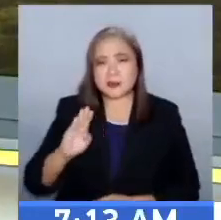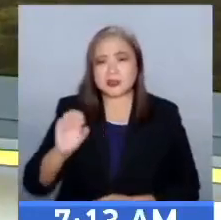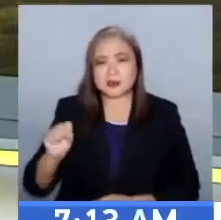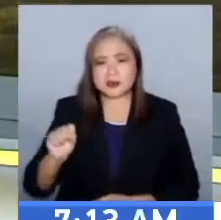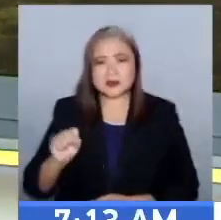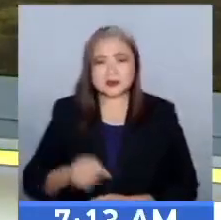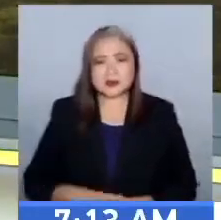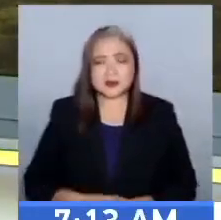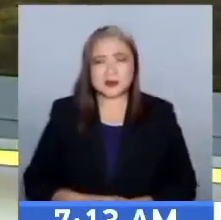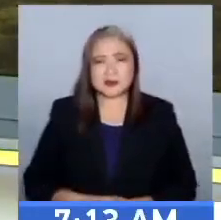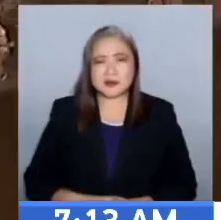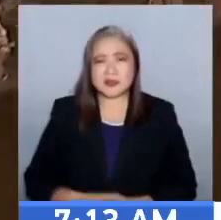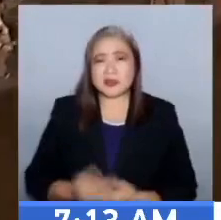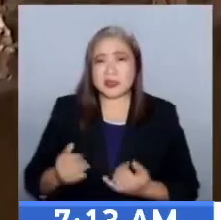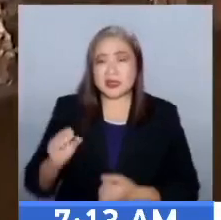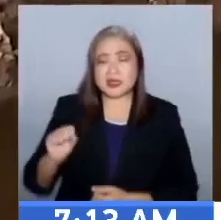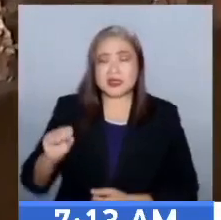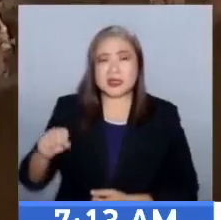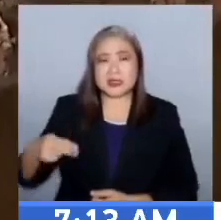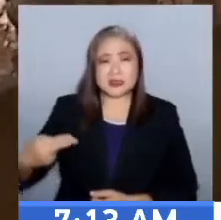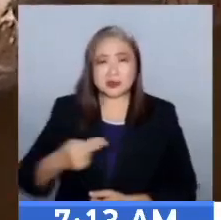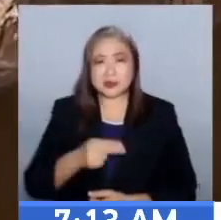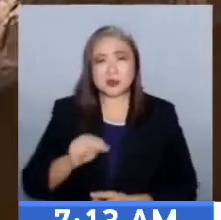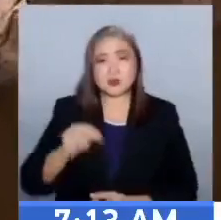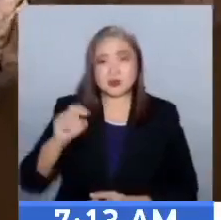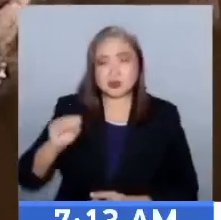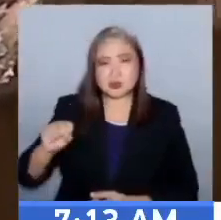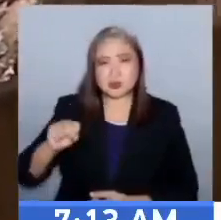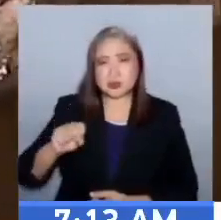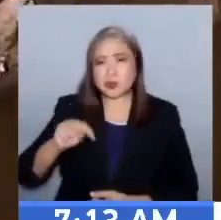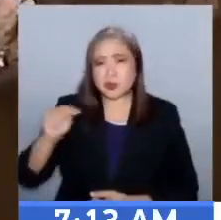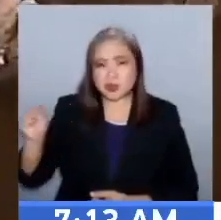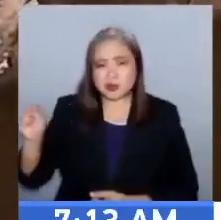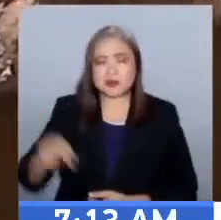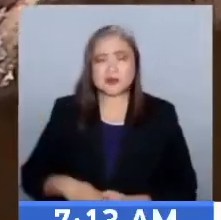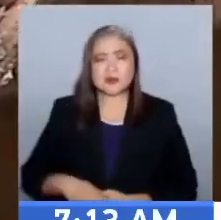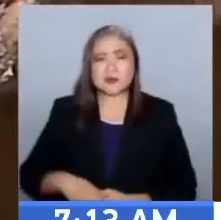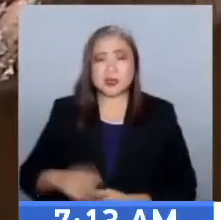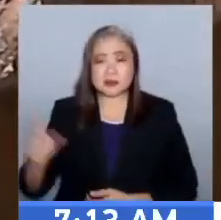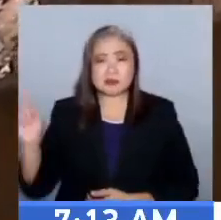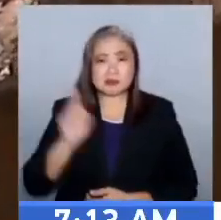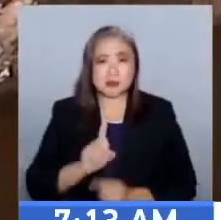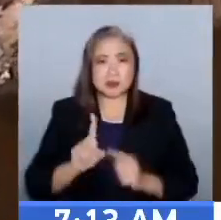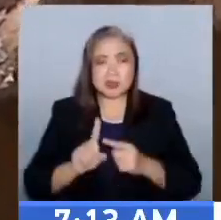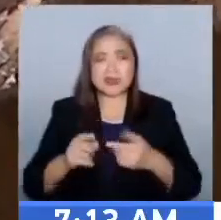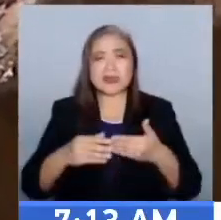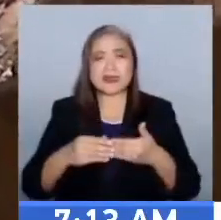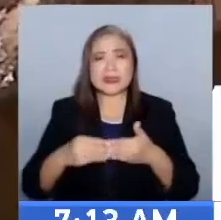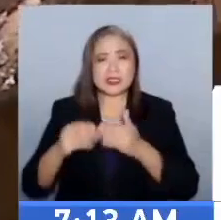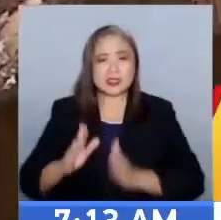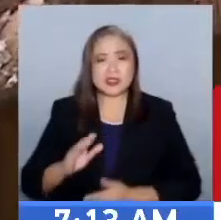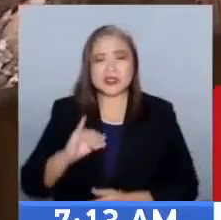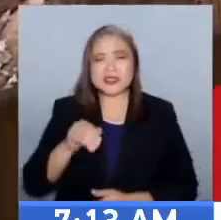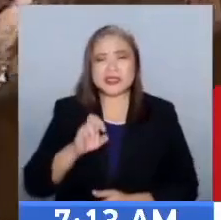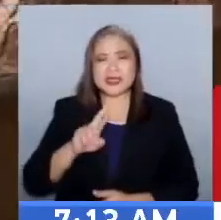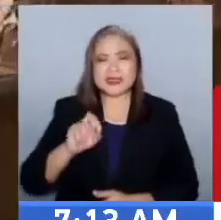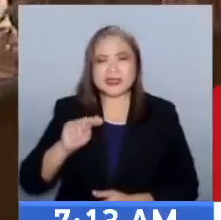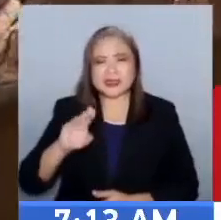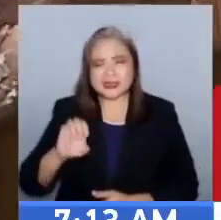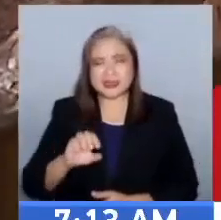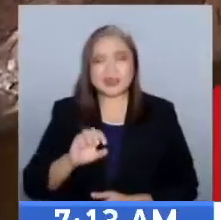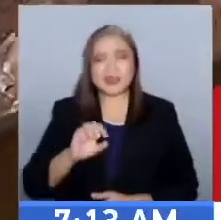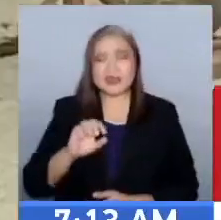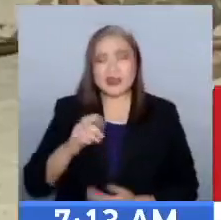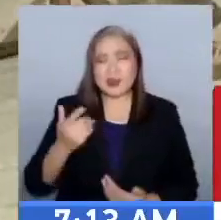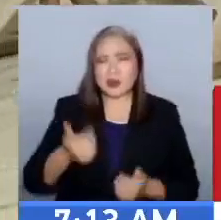Norte. Kasama sa mga dadalo sa hearing, ang leader ng grupo na si J. Renz Quilario o Senyor Aguila. Naka-full alert